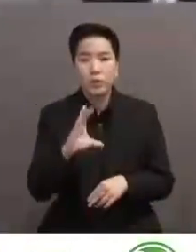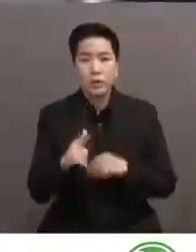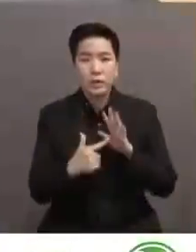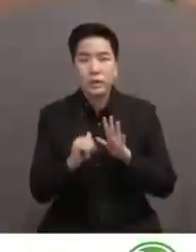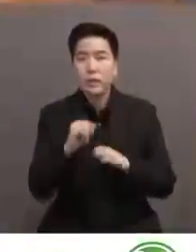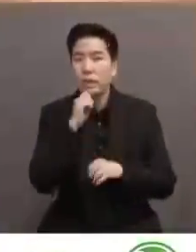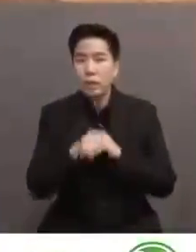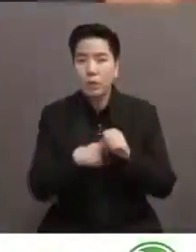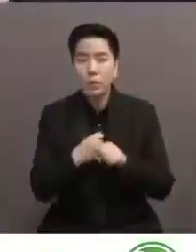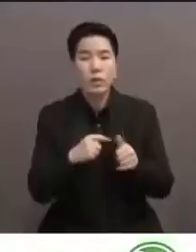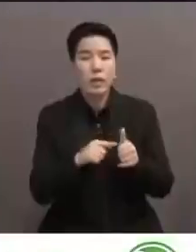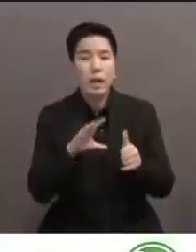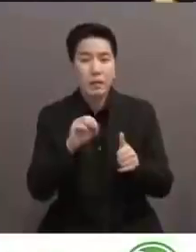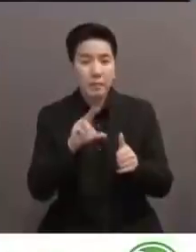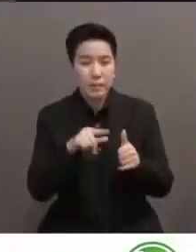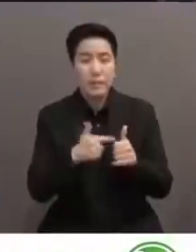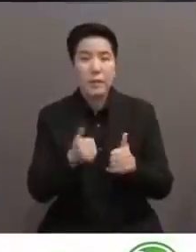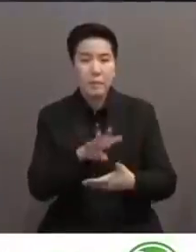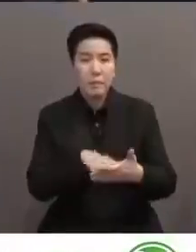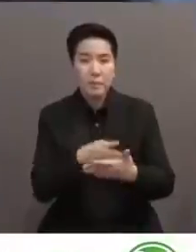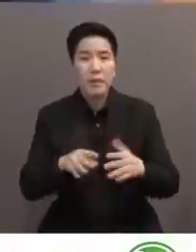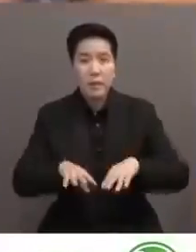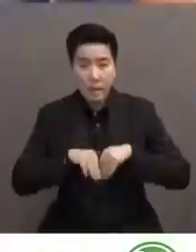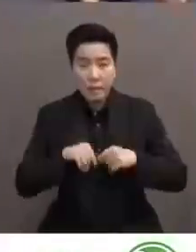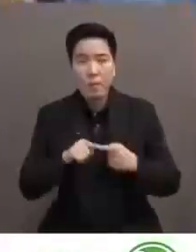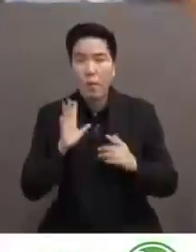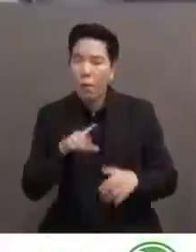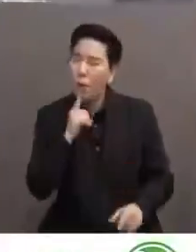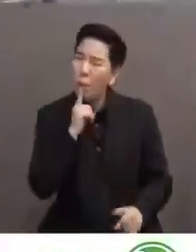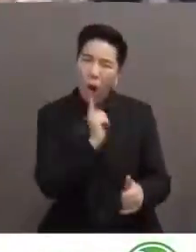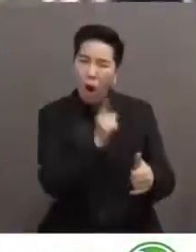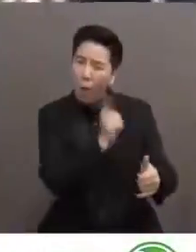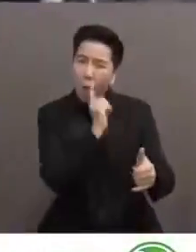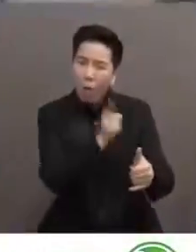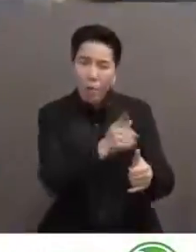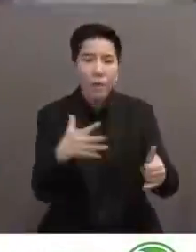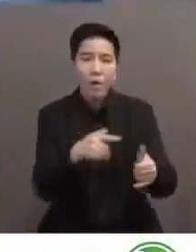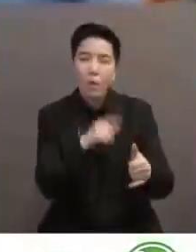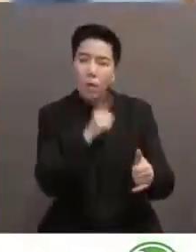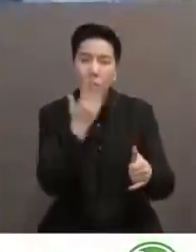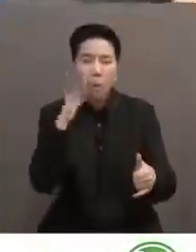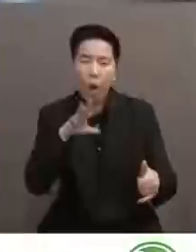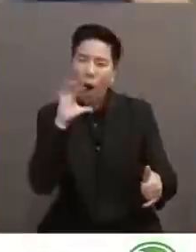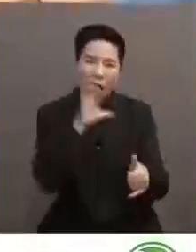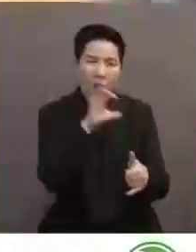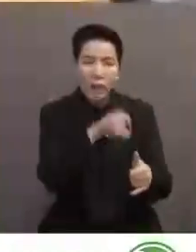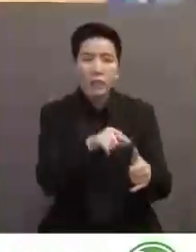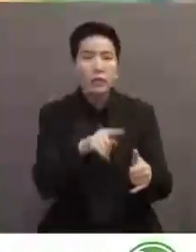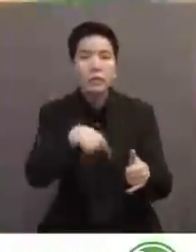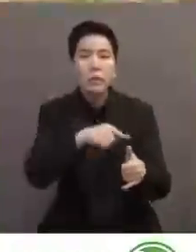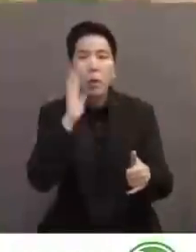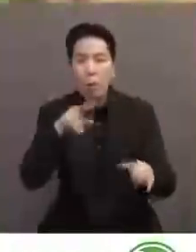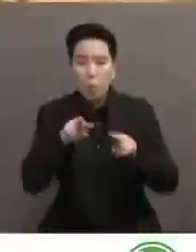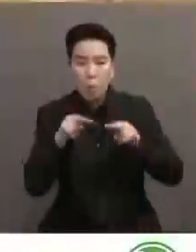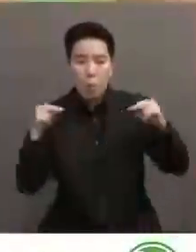53ปีไปทำแผนประกอบคำรับสารภาพท่ามกลางเสียงตะโกนด่าทอนะครับของชาวบ้านคือจะเห็นเลยนะครับว่ามีชาวบ้านเนี่ยมามุ